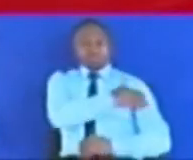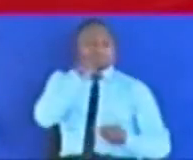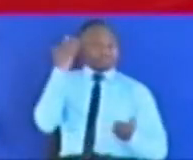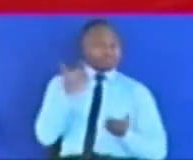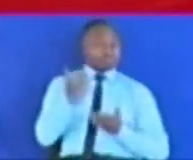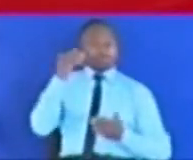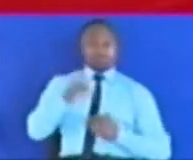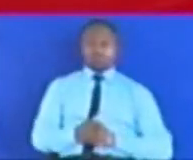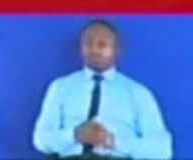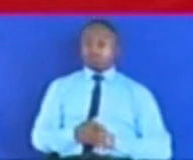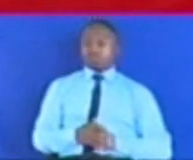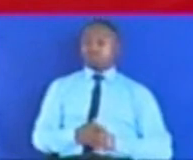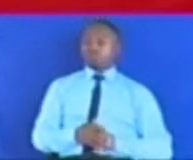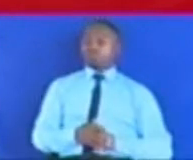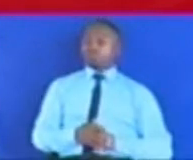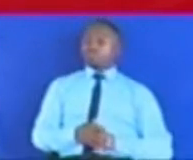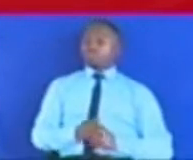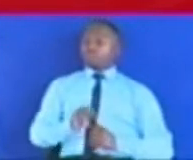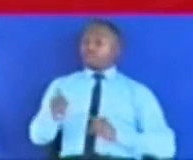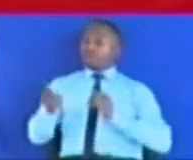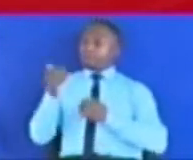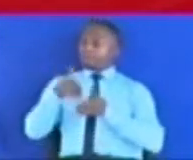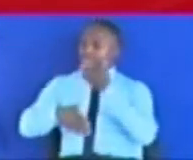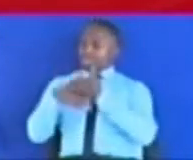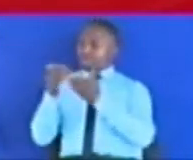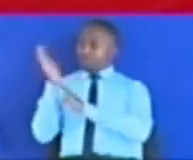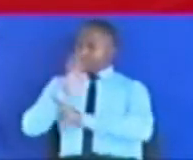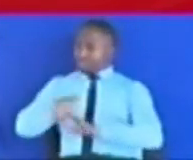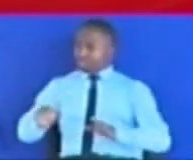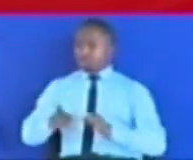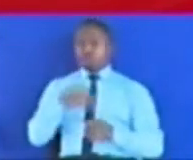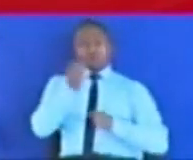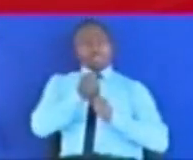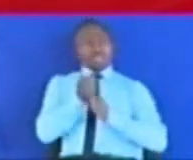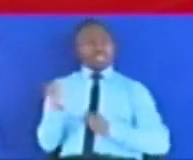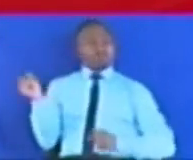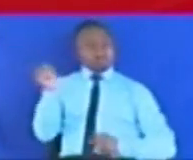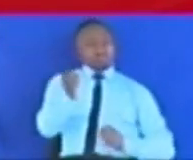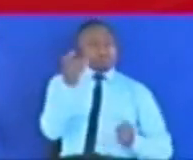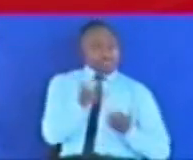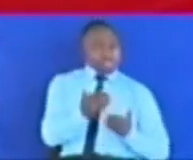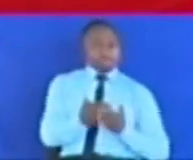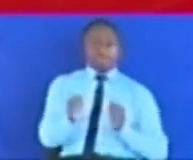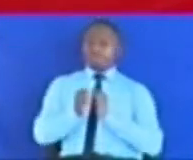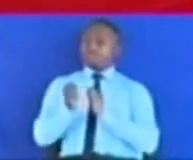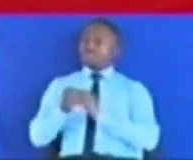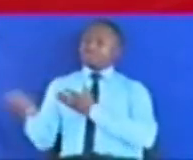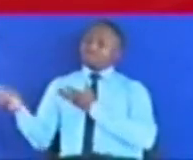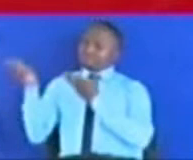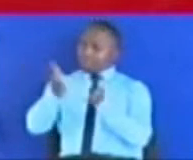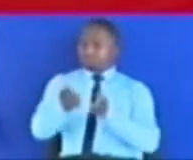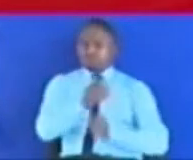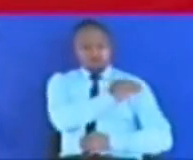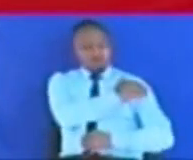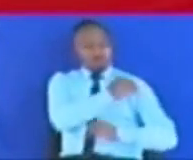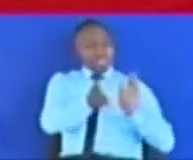ambako zahanati zimejengwa na kukamilika, watumishi waende mara moja, vifaa viende mara moja, huduma zianze